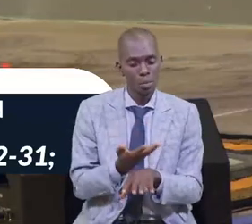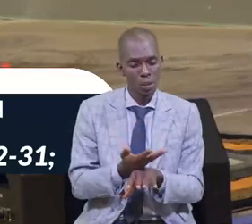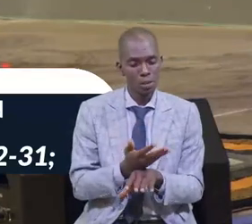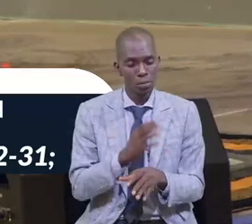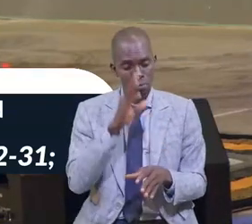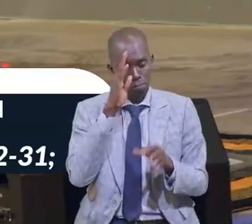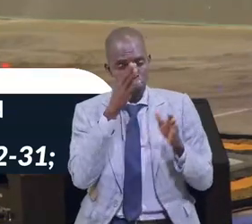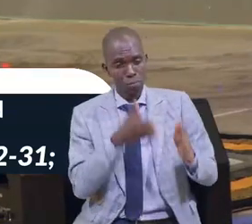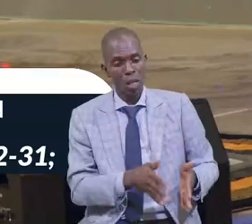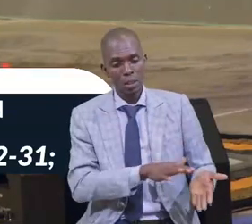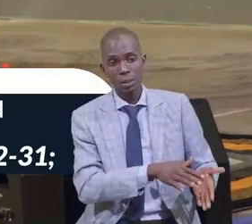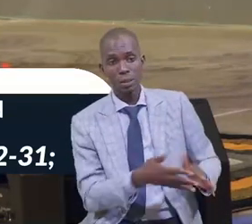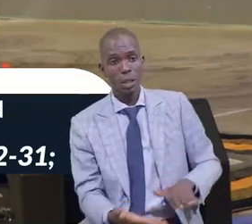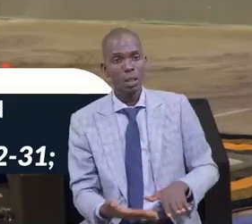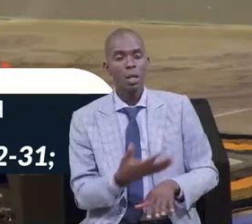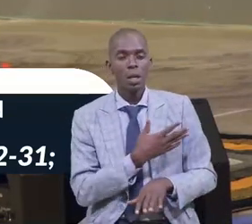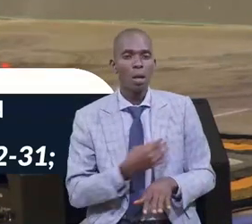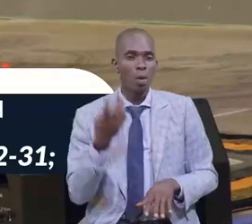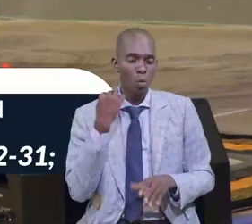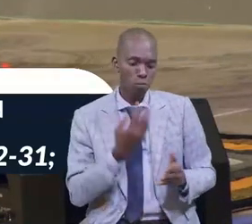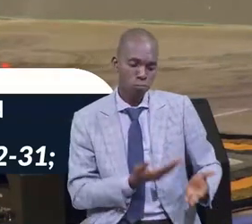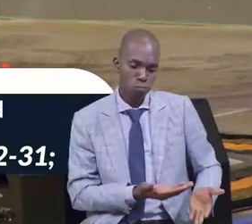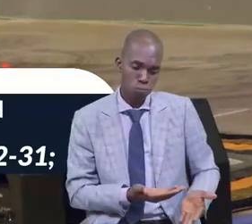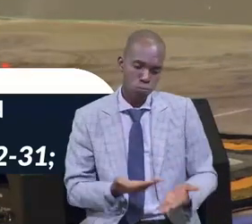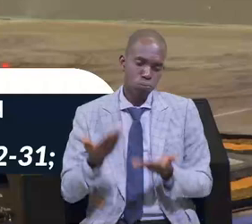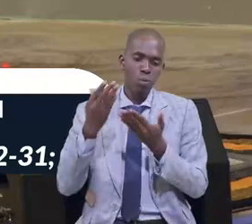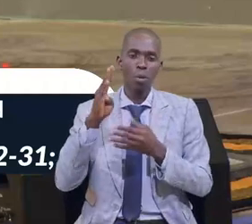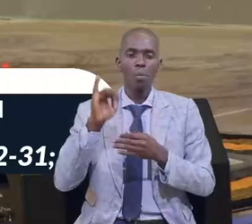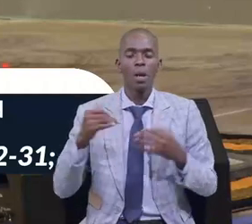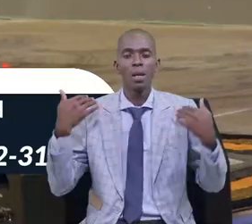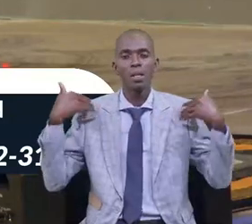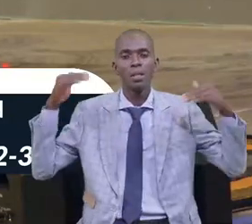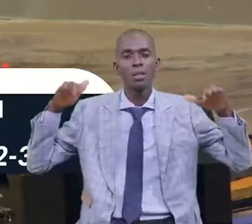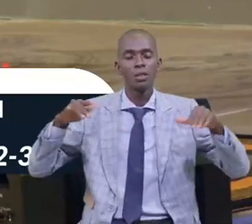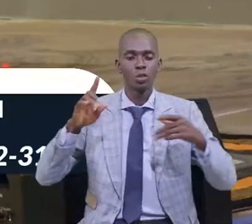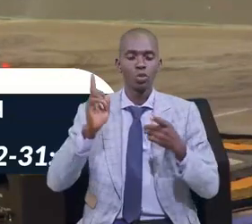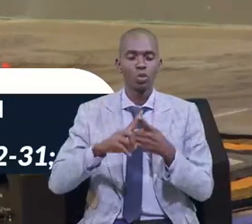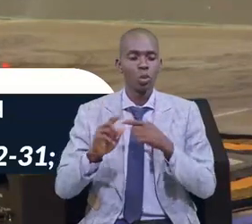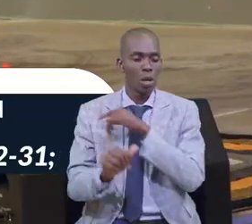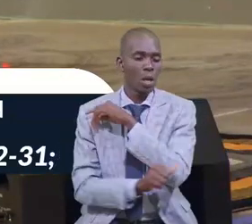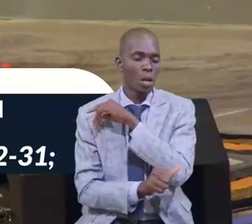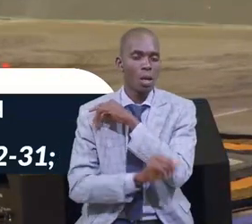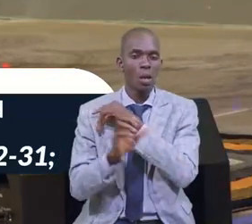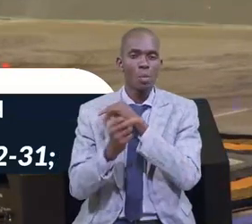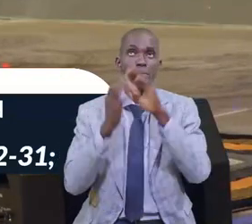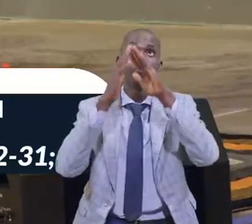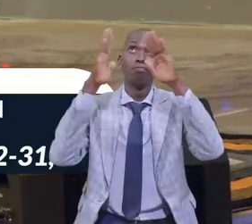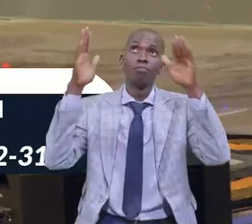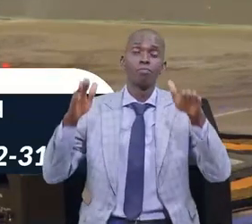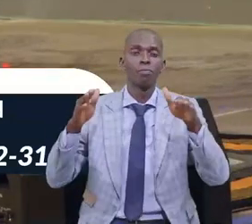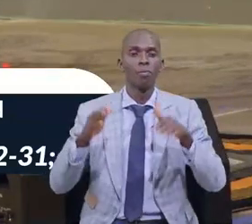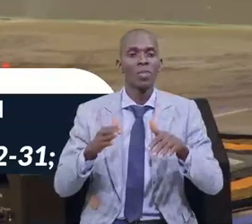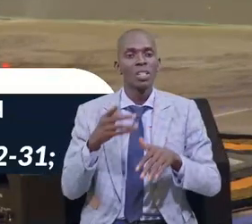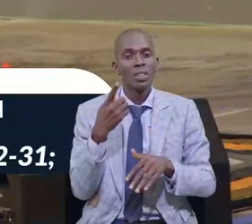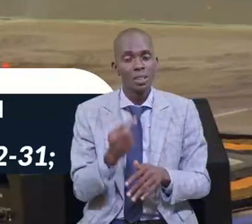verset 22. Le pauvre mourut et il fut porté par les anges dans le sein